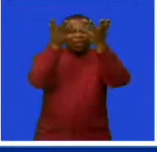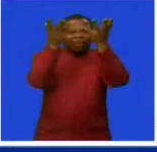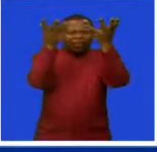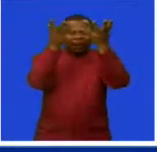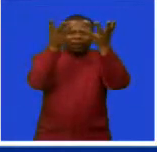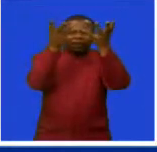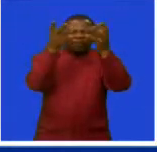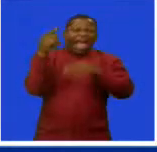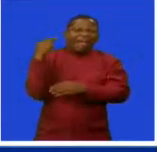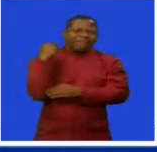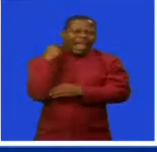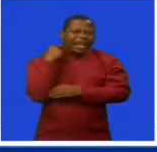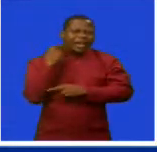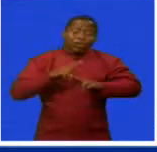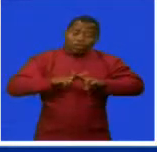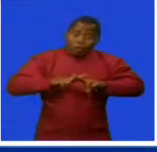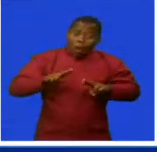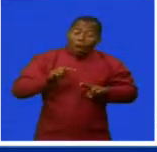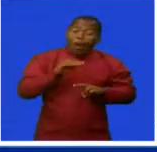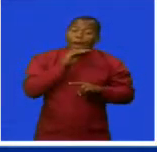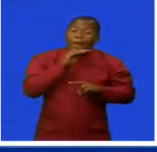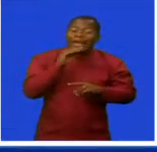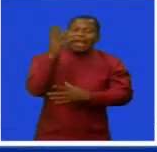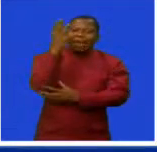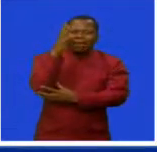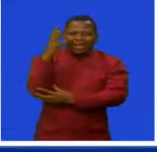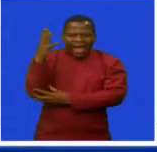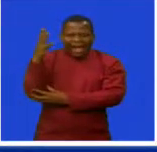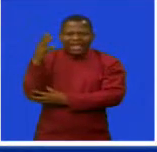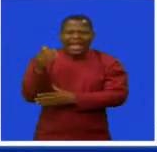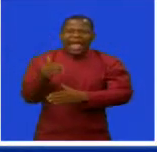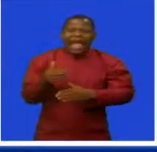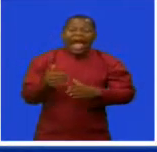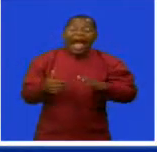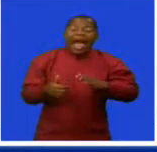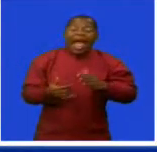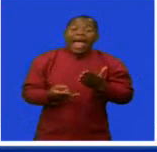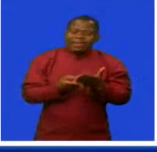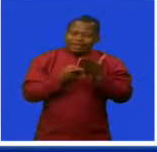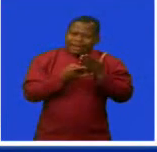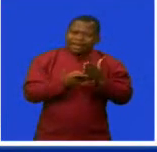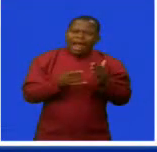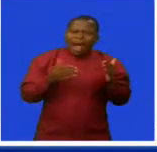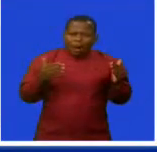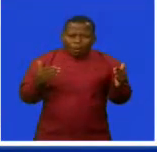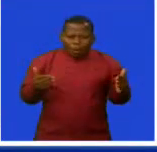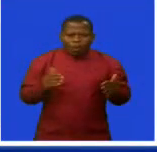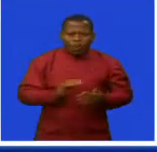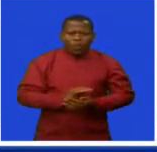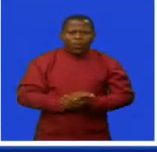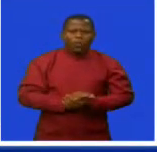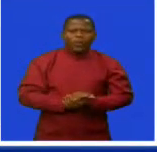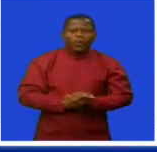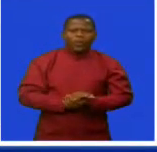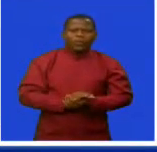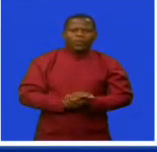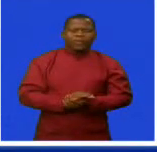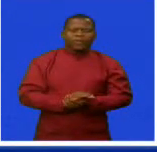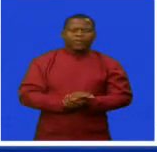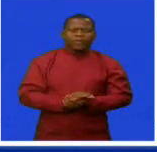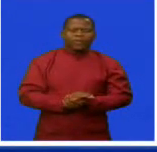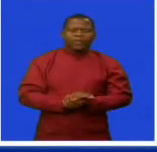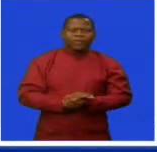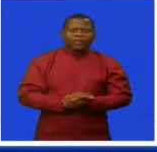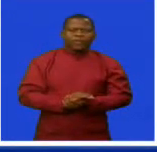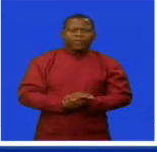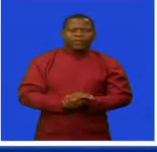So lamahlathi kayasisida avala lalapho sekugeduke khona ngoba kwaze